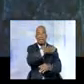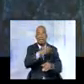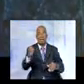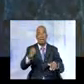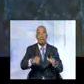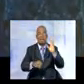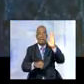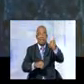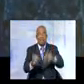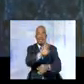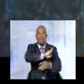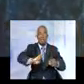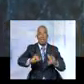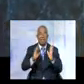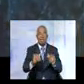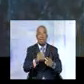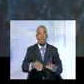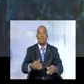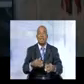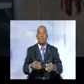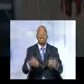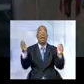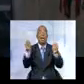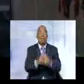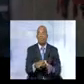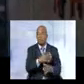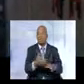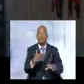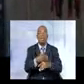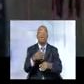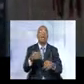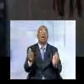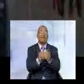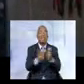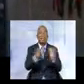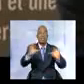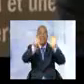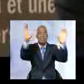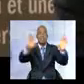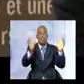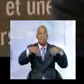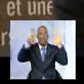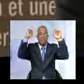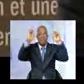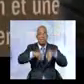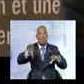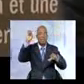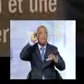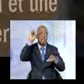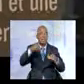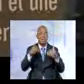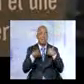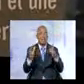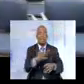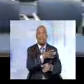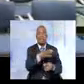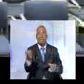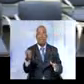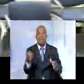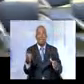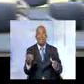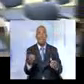Rousseff du Brésil. En marge de cette cérémonie d'ouverture du débat général, le président Alassane Ouattara a déposé